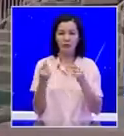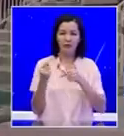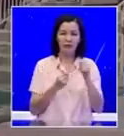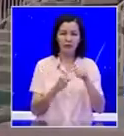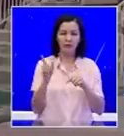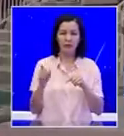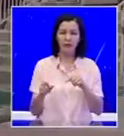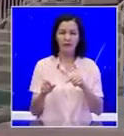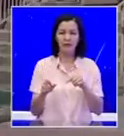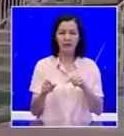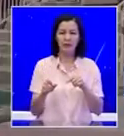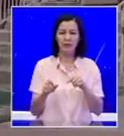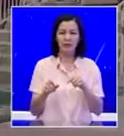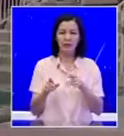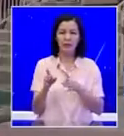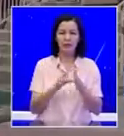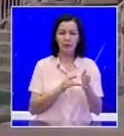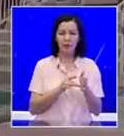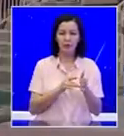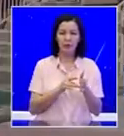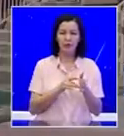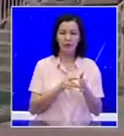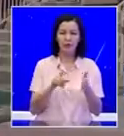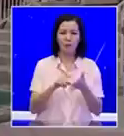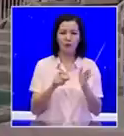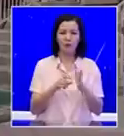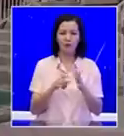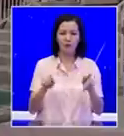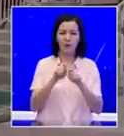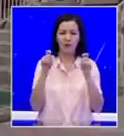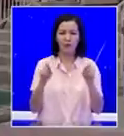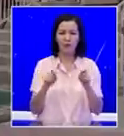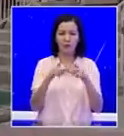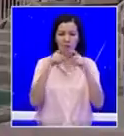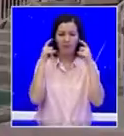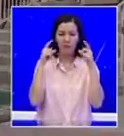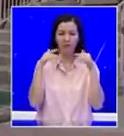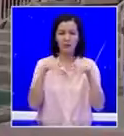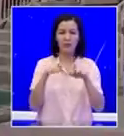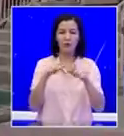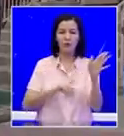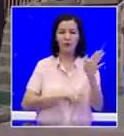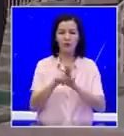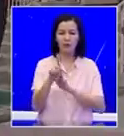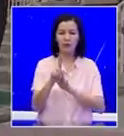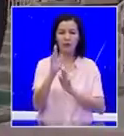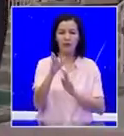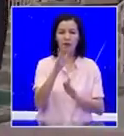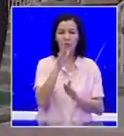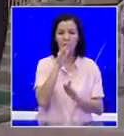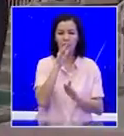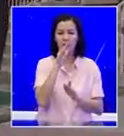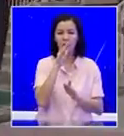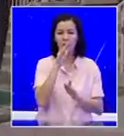бауырымыз, азаматымыз дер кезінде осындай іске бас бұрып отыр. Алдағы уақытта мына індеттен